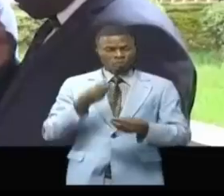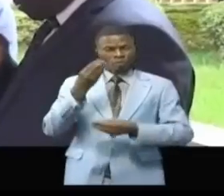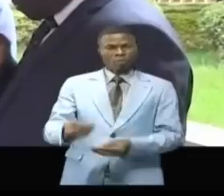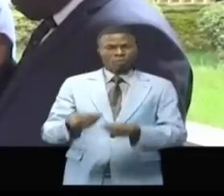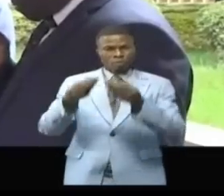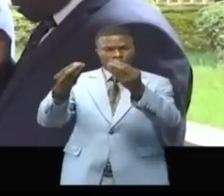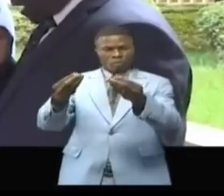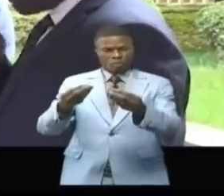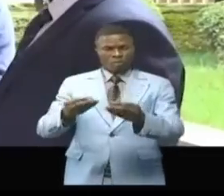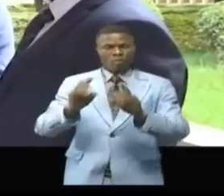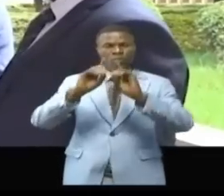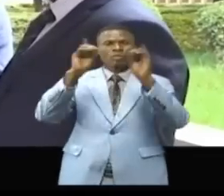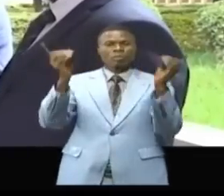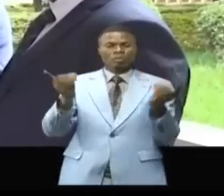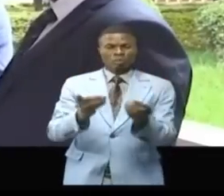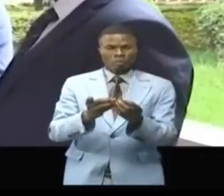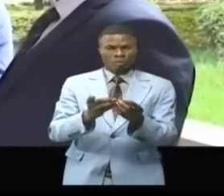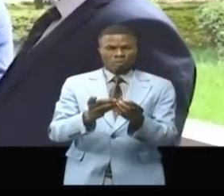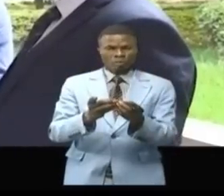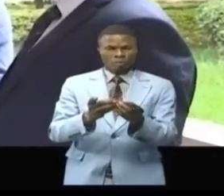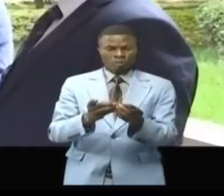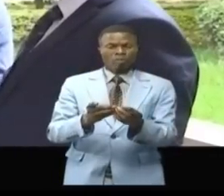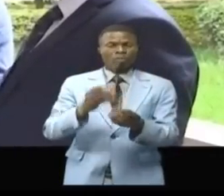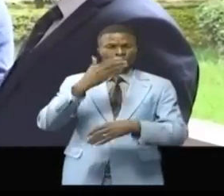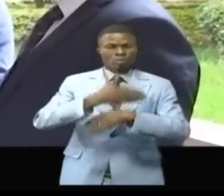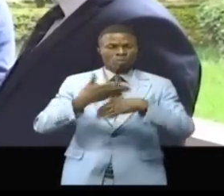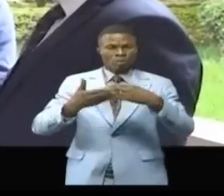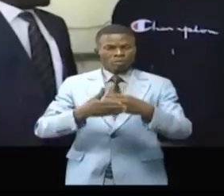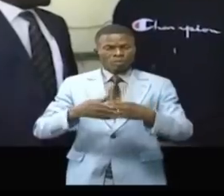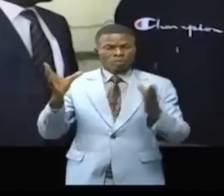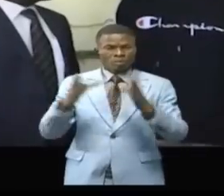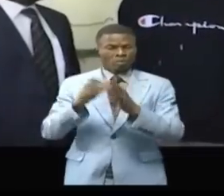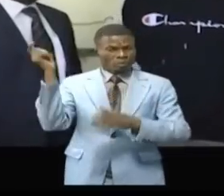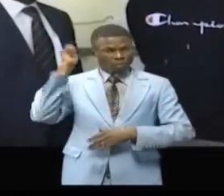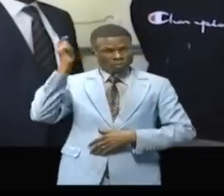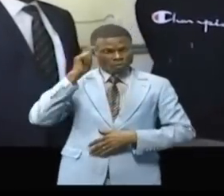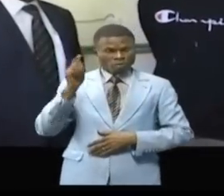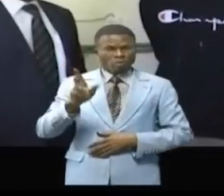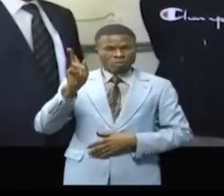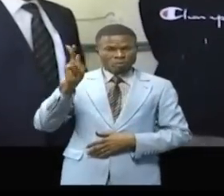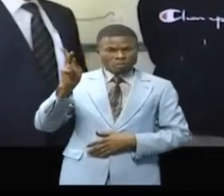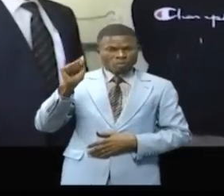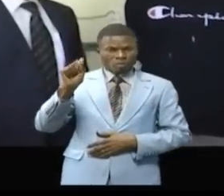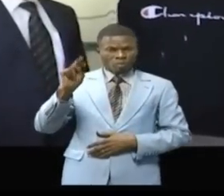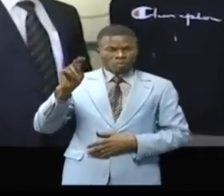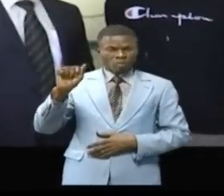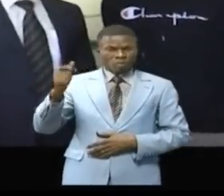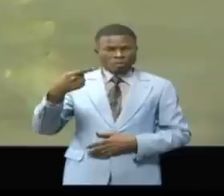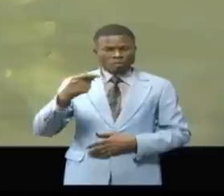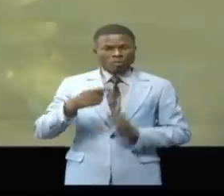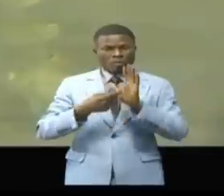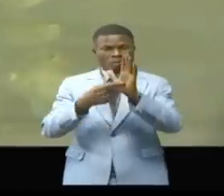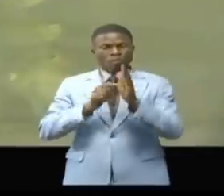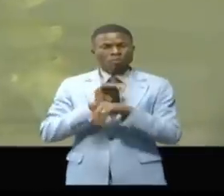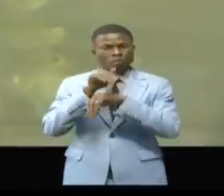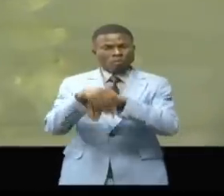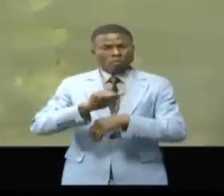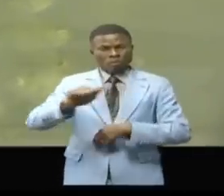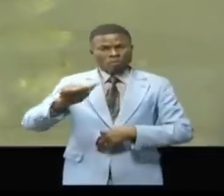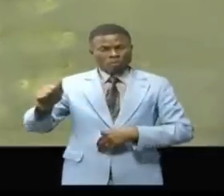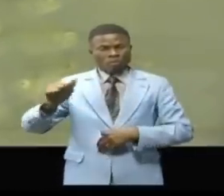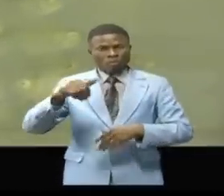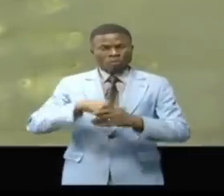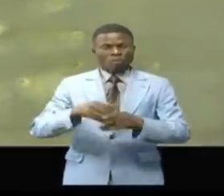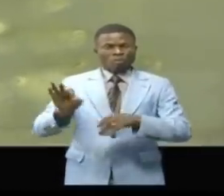également au département de chimie aquatique avec le professeur Kaningini, preuve de son implication dans